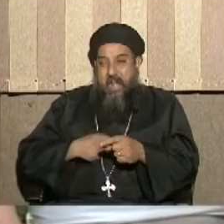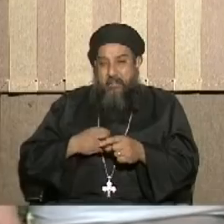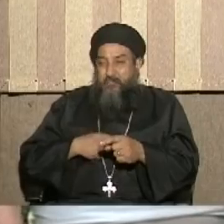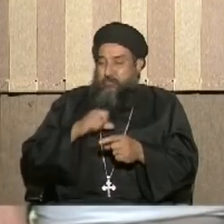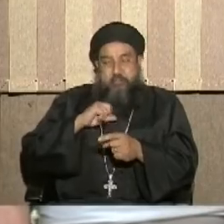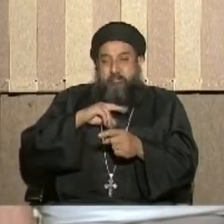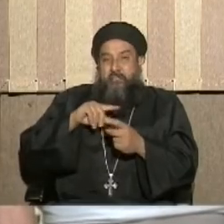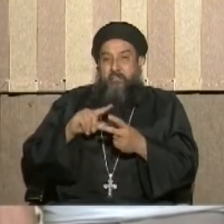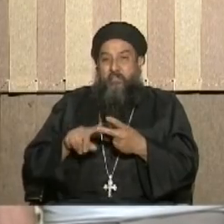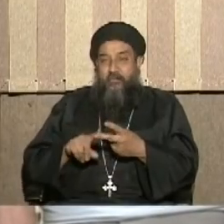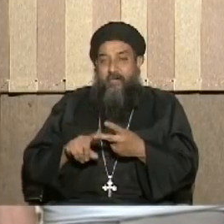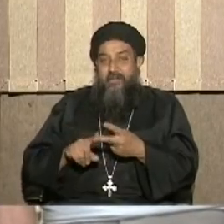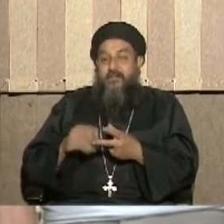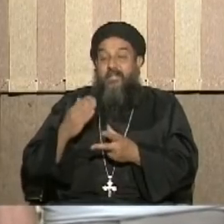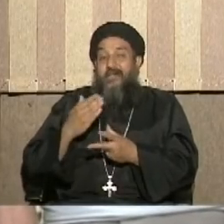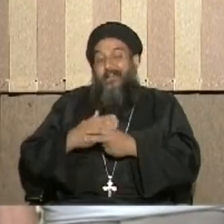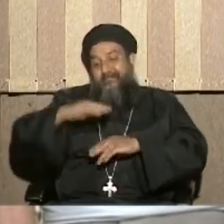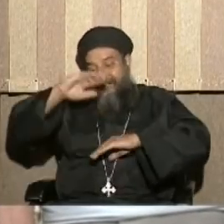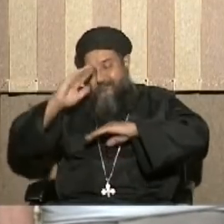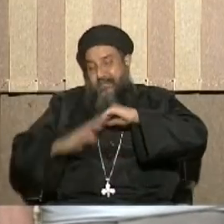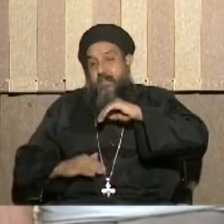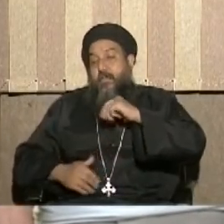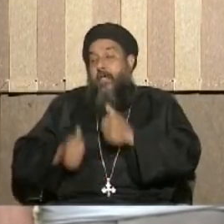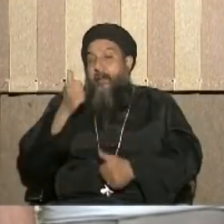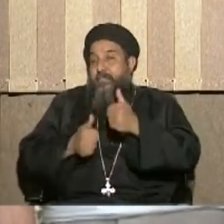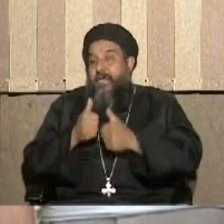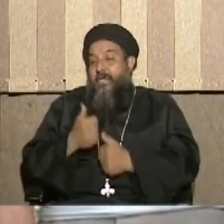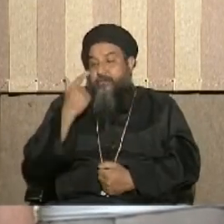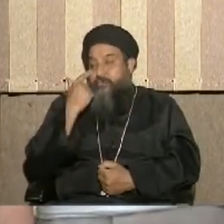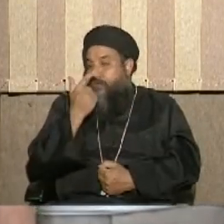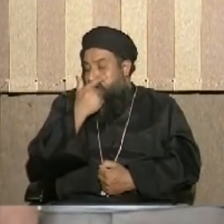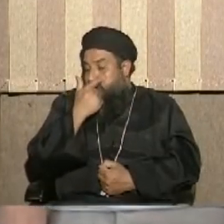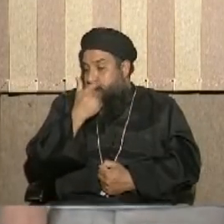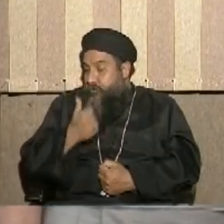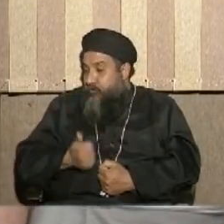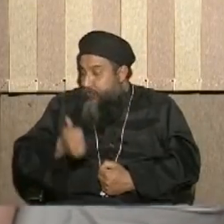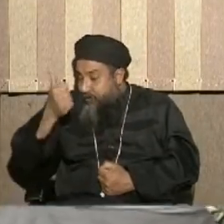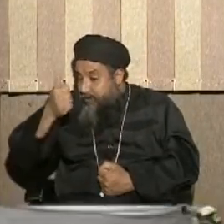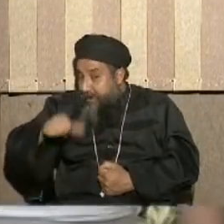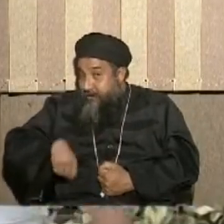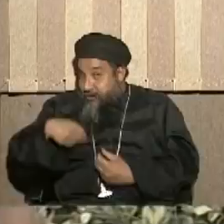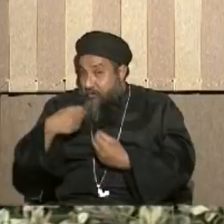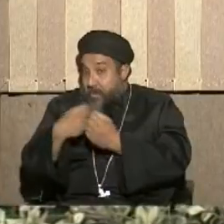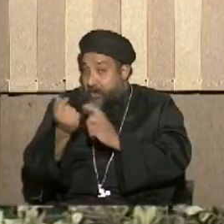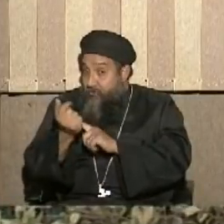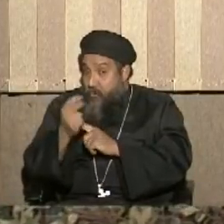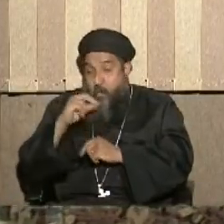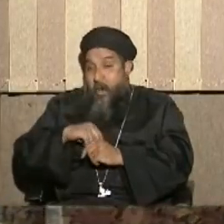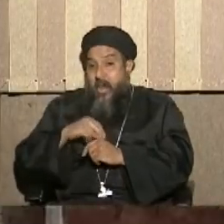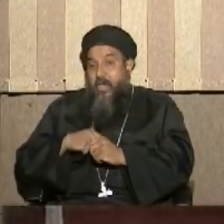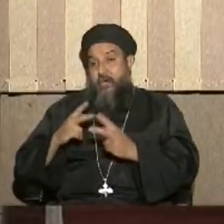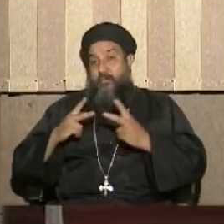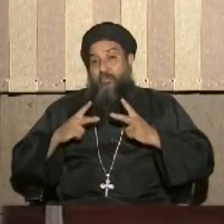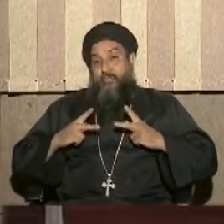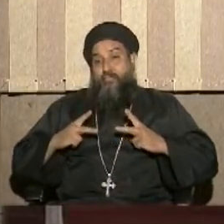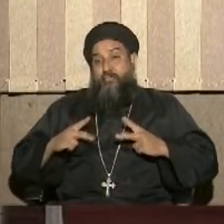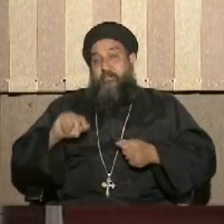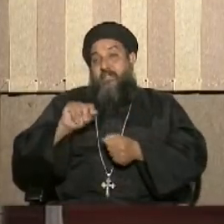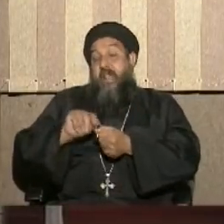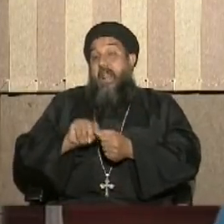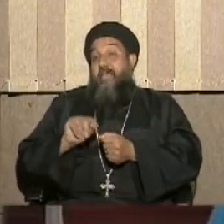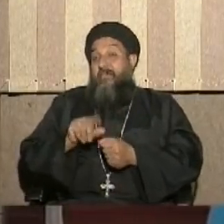متواضعا للمبيت، كي يختبر مدى إصرارهما على المضي في الطريق.